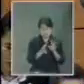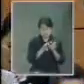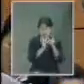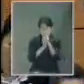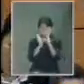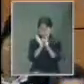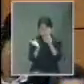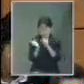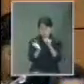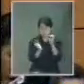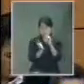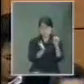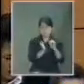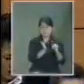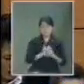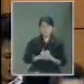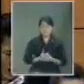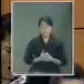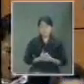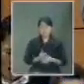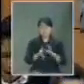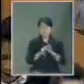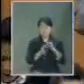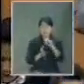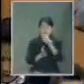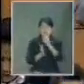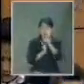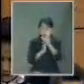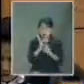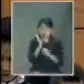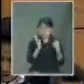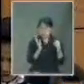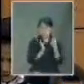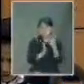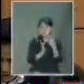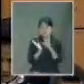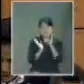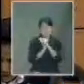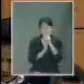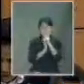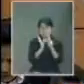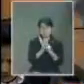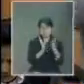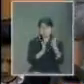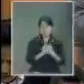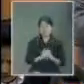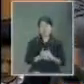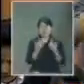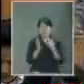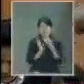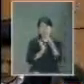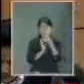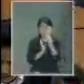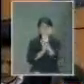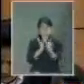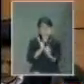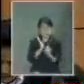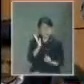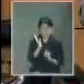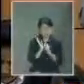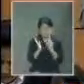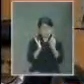กไม่มีในกฎหมายนะครับอาชีวะภาคไม่มีอาชีวะภาคก็ทำหน้าที่รีบรวบรวมเลย